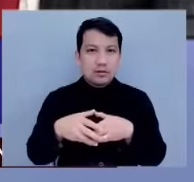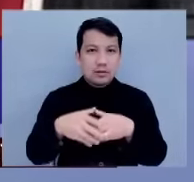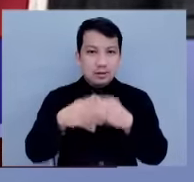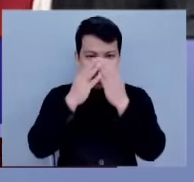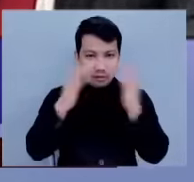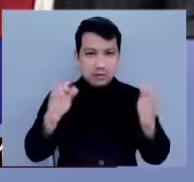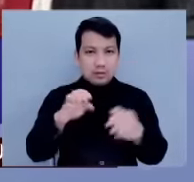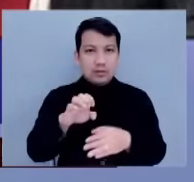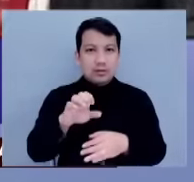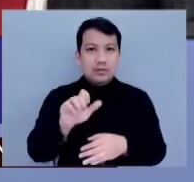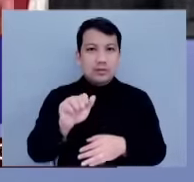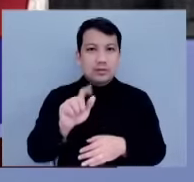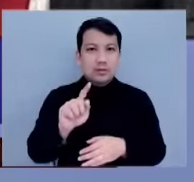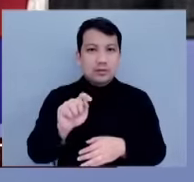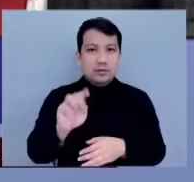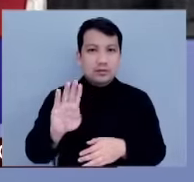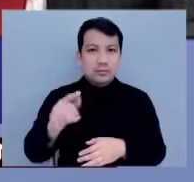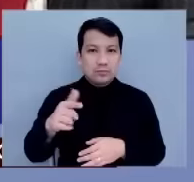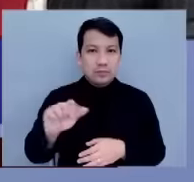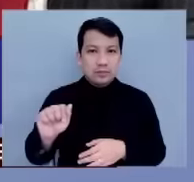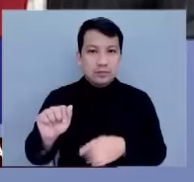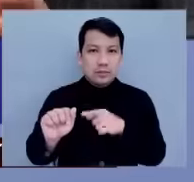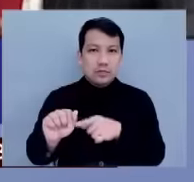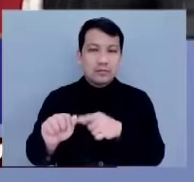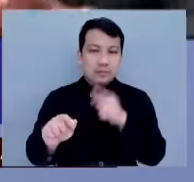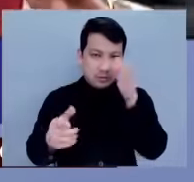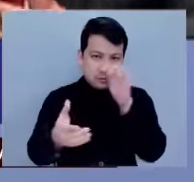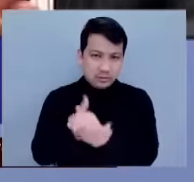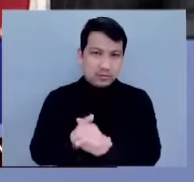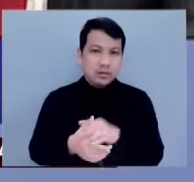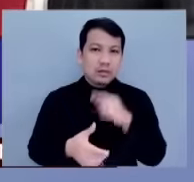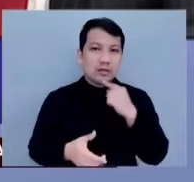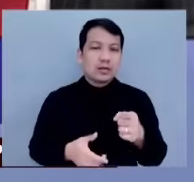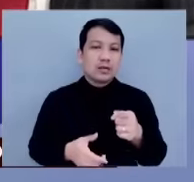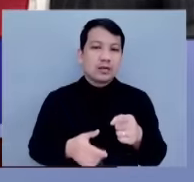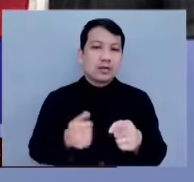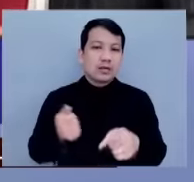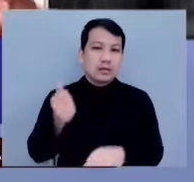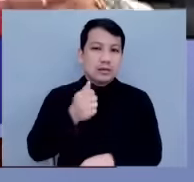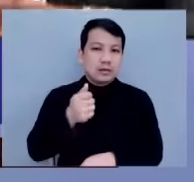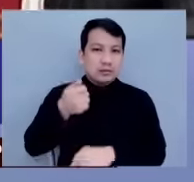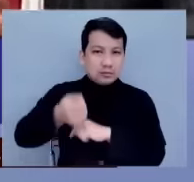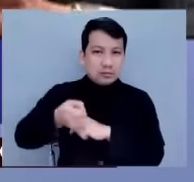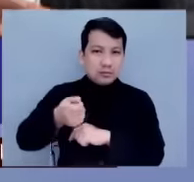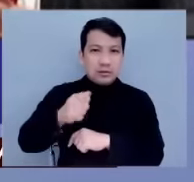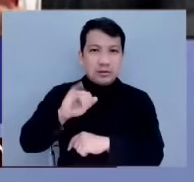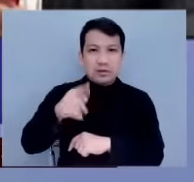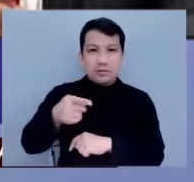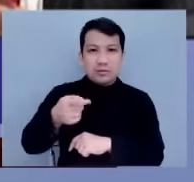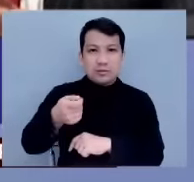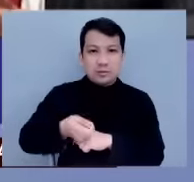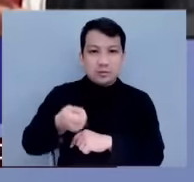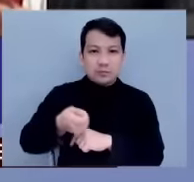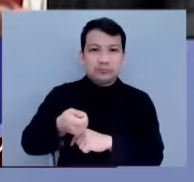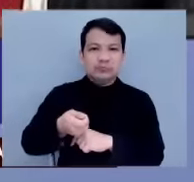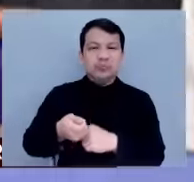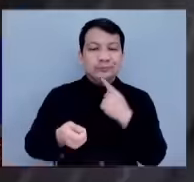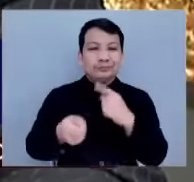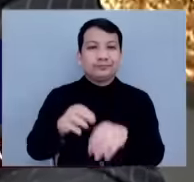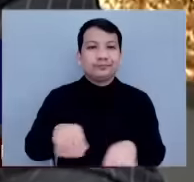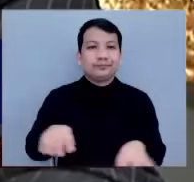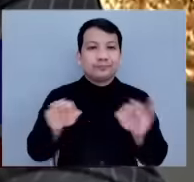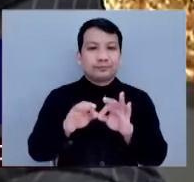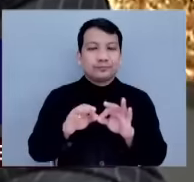marka. At mas kapanipaniwala ito, sabi ng adjudicator. At pangatlo, pinaka-importante,